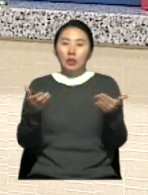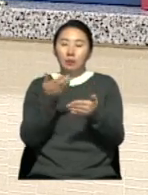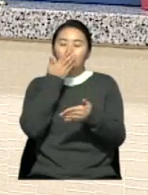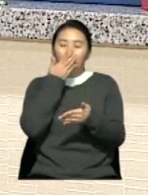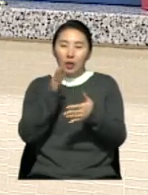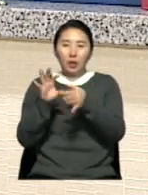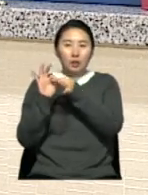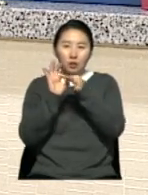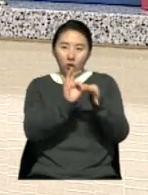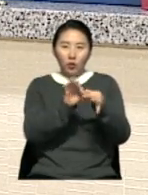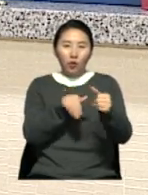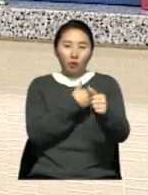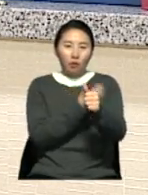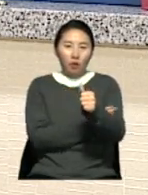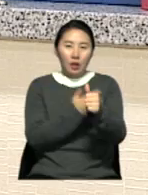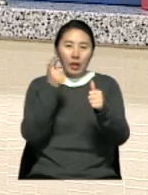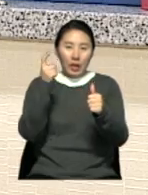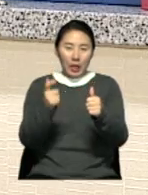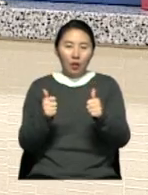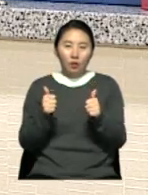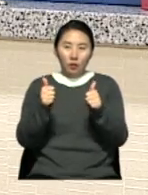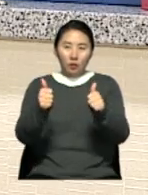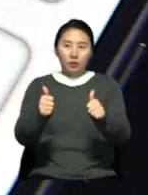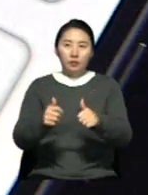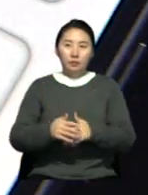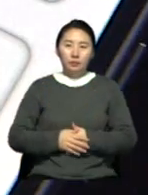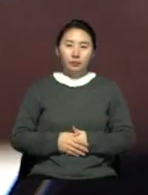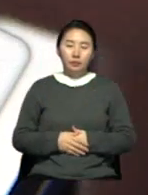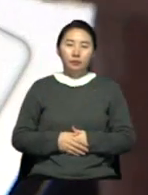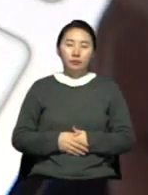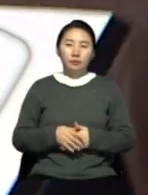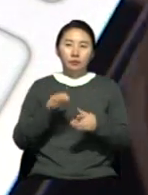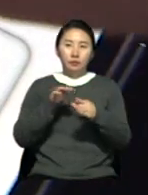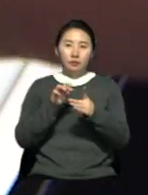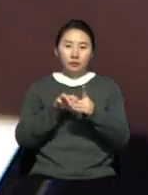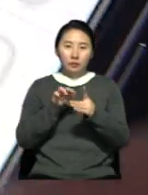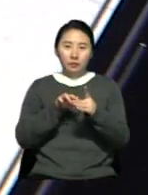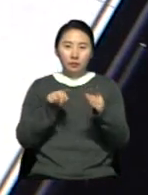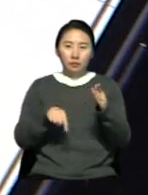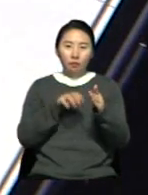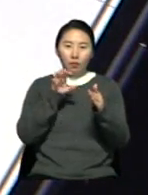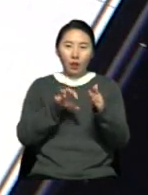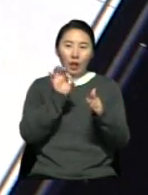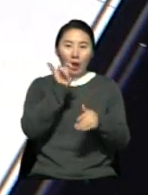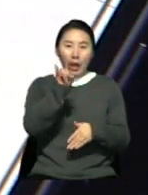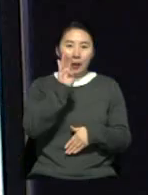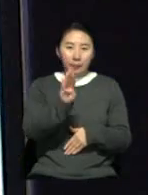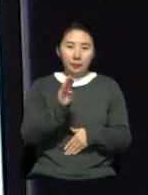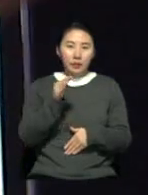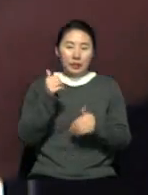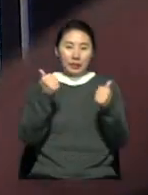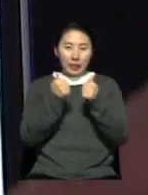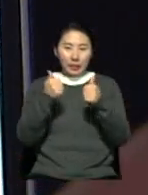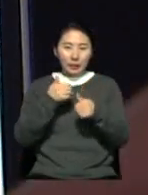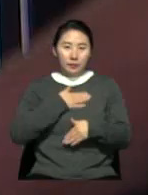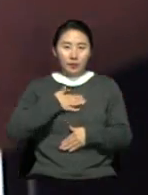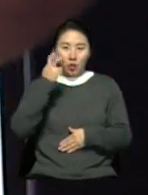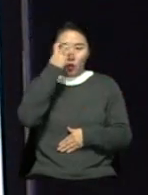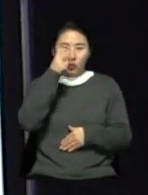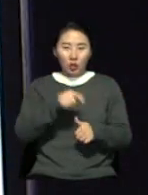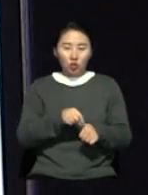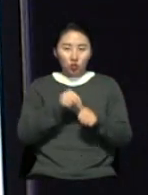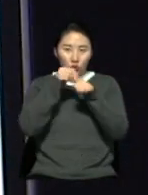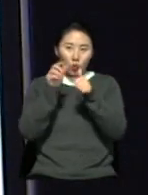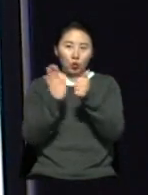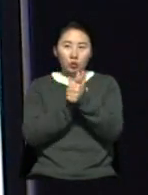직업 역량 강화에 최선을 다하고 있습니다 센터 앱을 이용하면 상담이나 심리검사 긴급 구조 등과